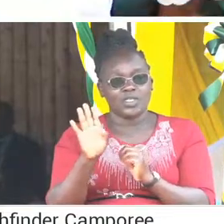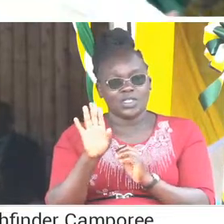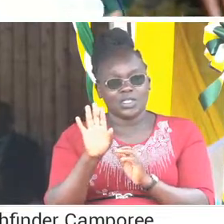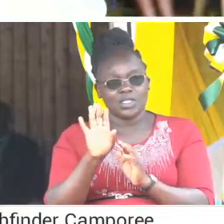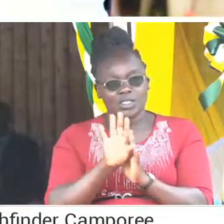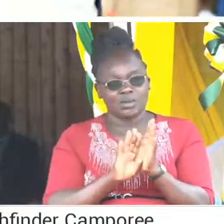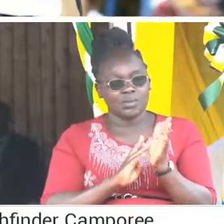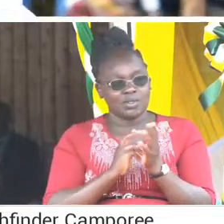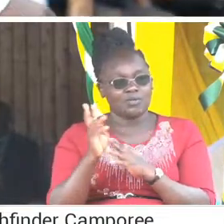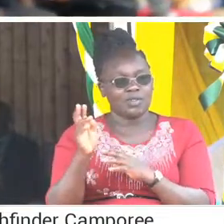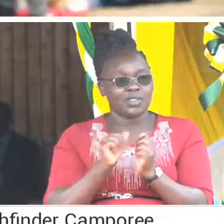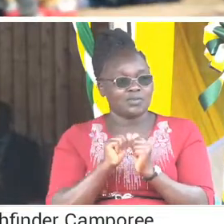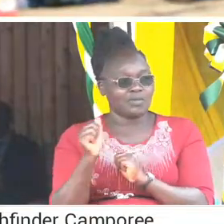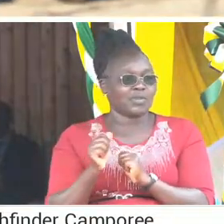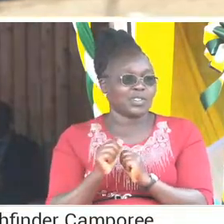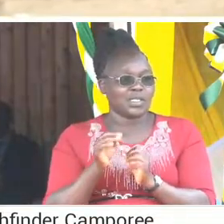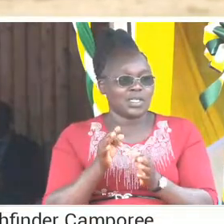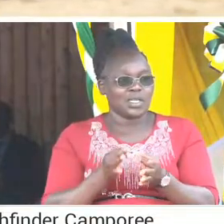John 14:15.